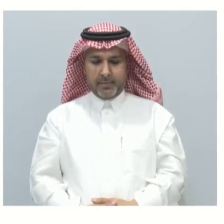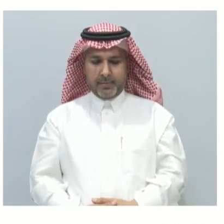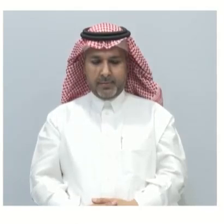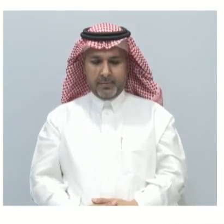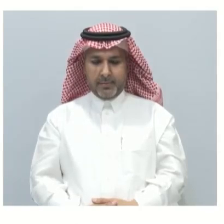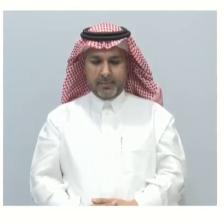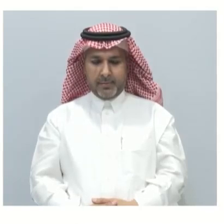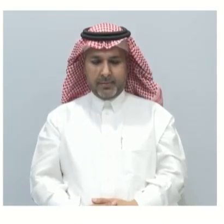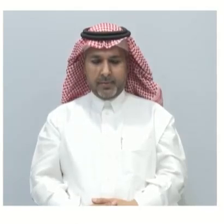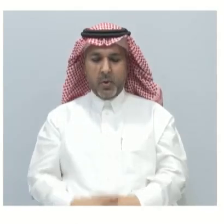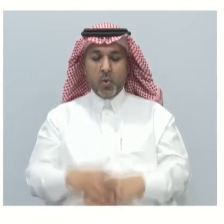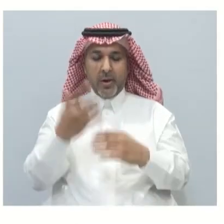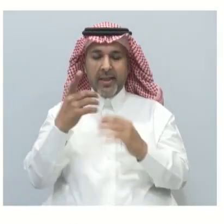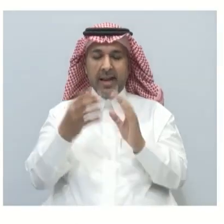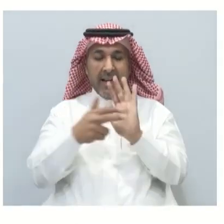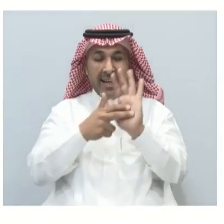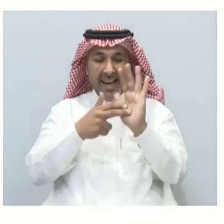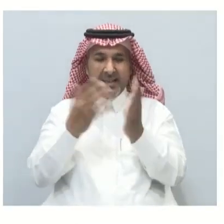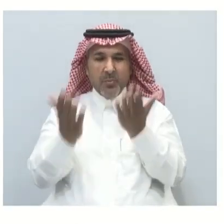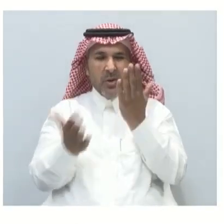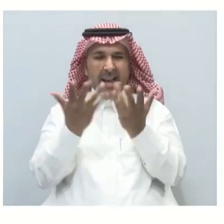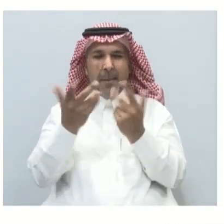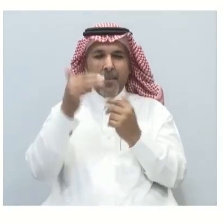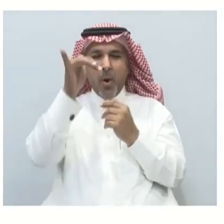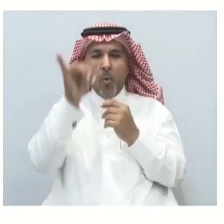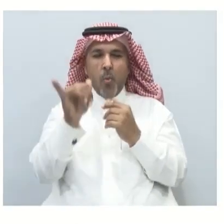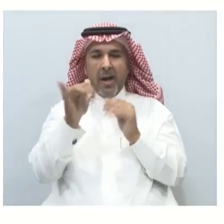بقول واي تساوي